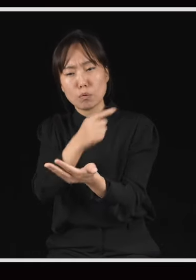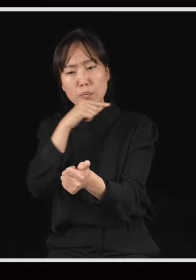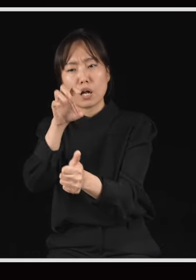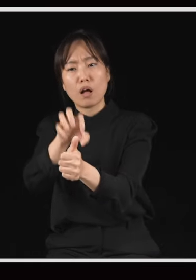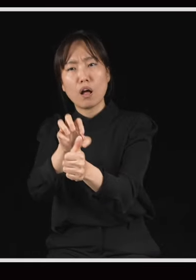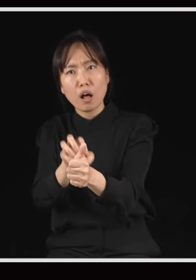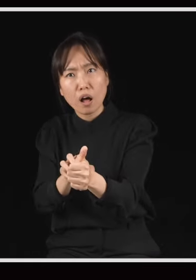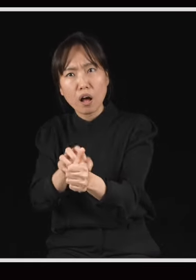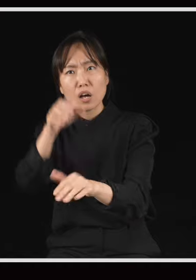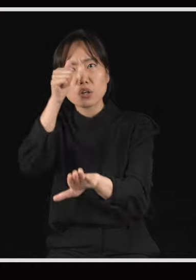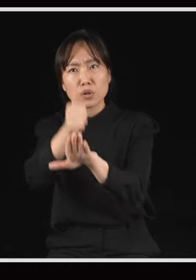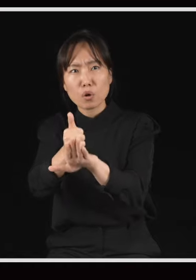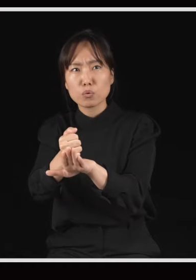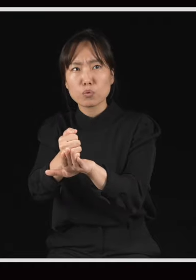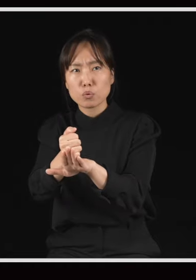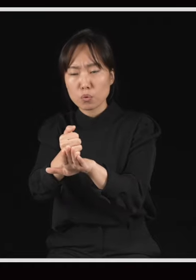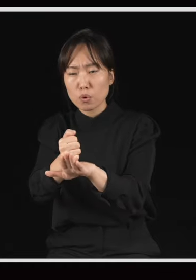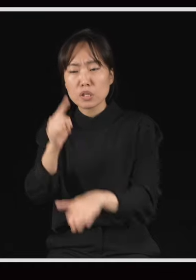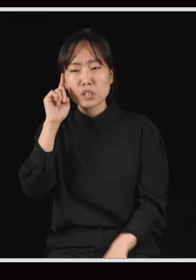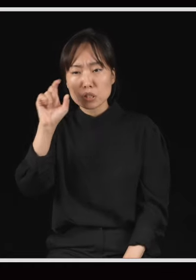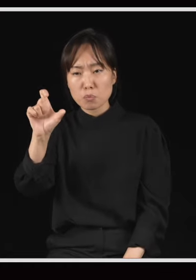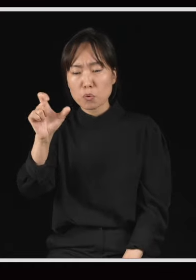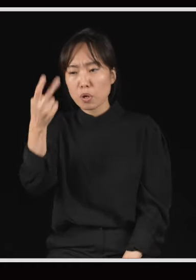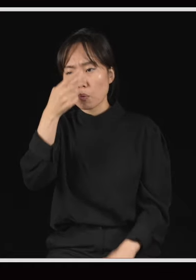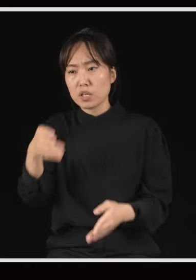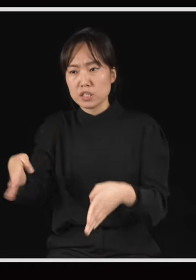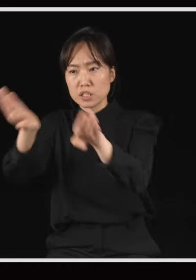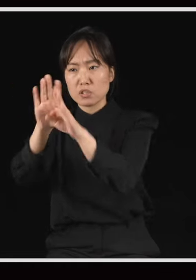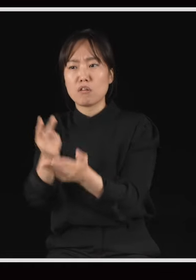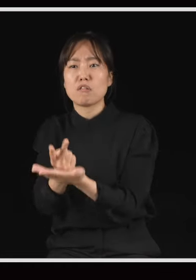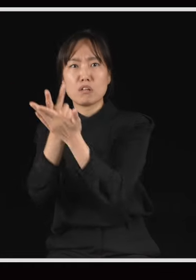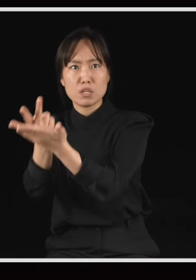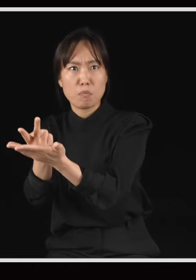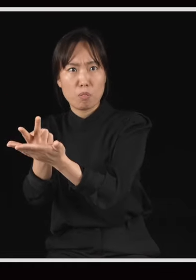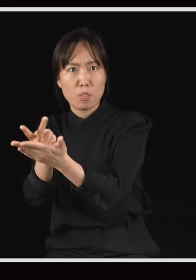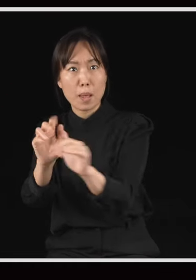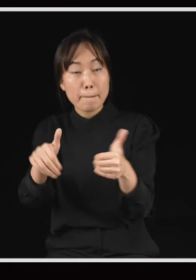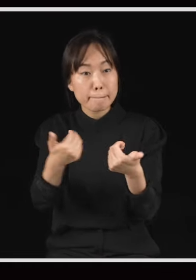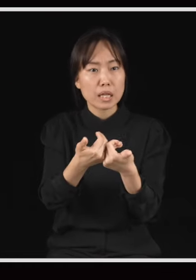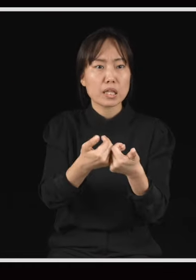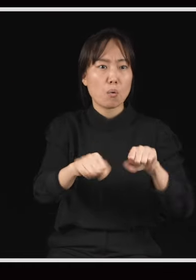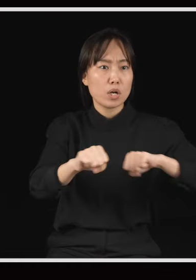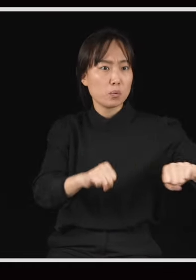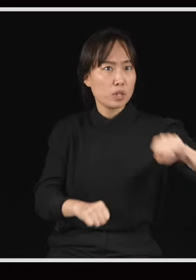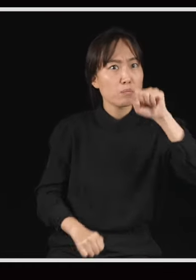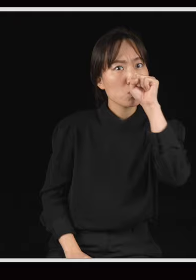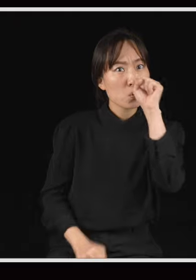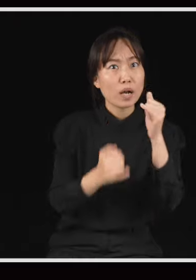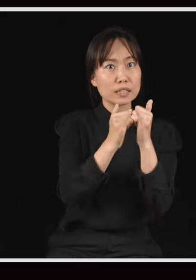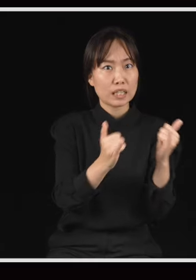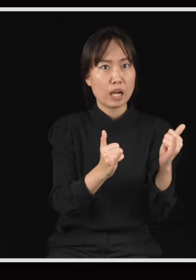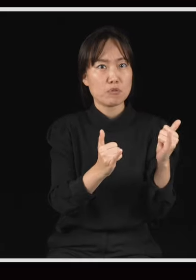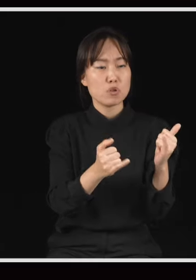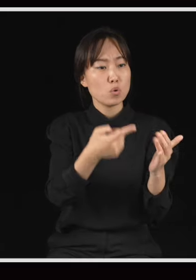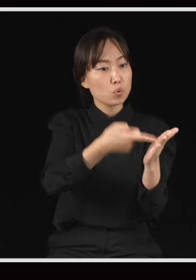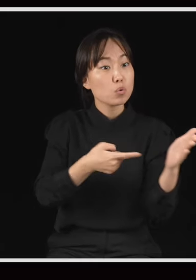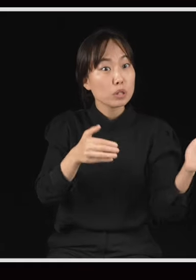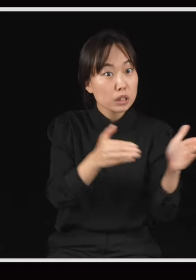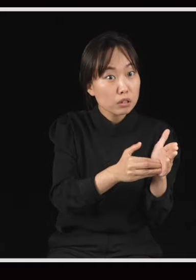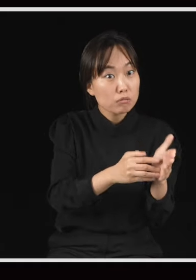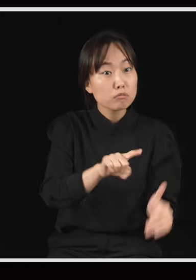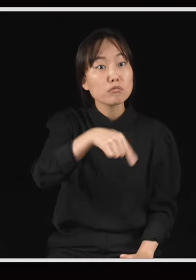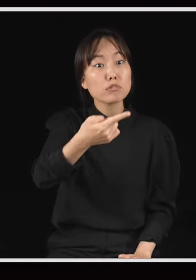생기고 요양병원으로 보름 후에 가시게 되실 가능성이 높아요. 내재 역량이 좋은 분은 그런 수술을 받으셔도 바로